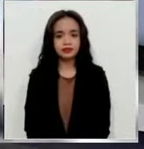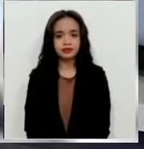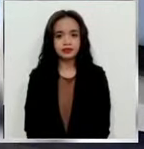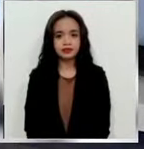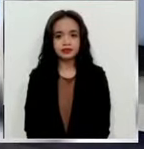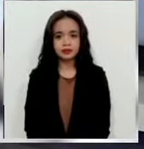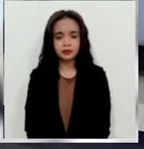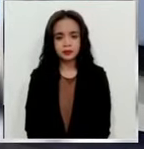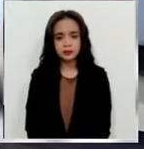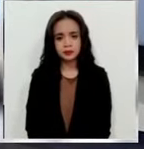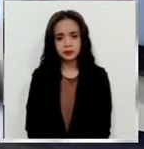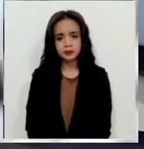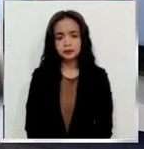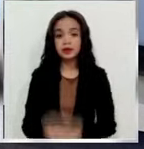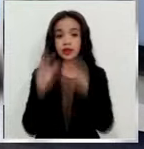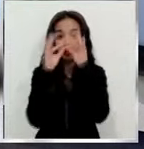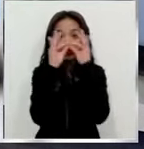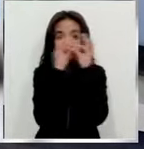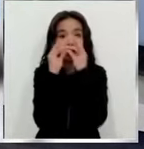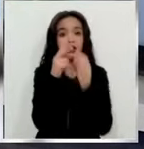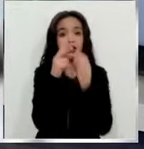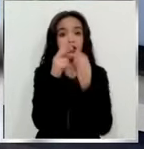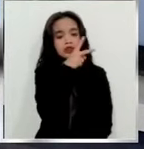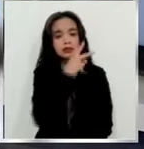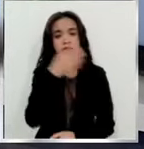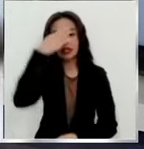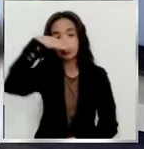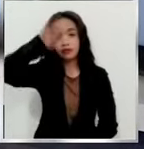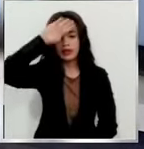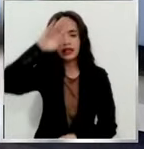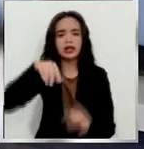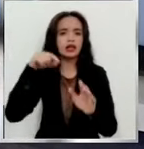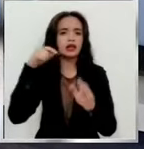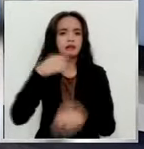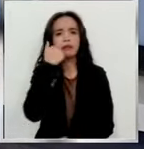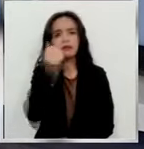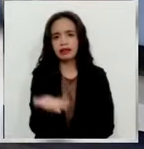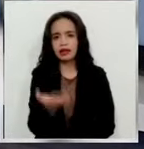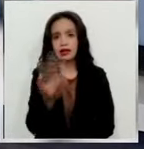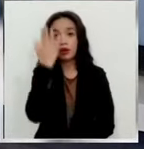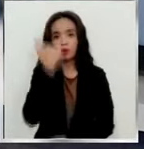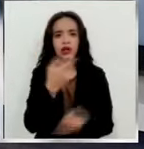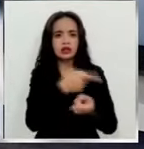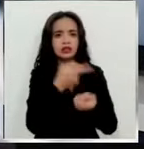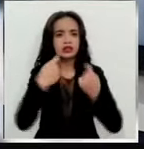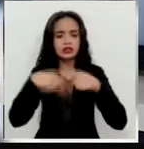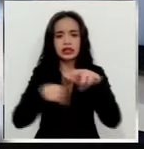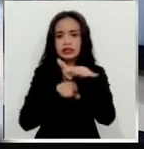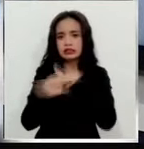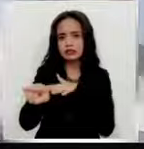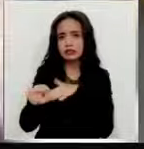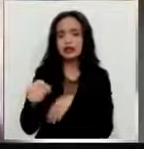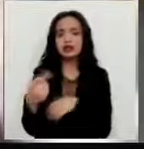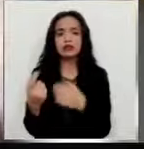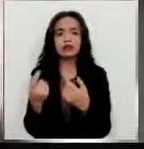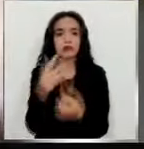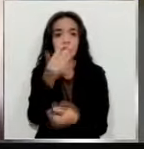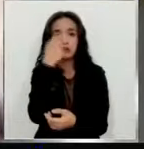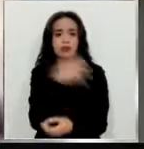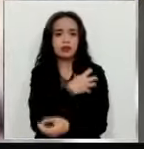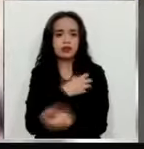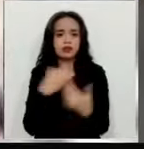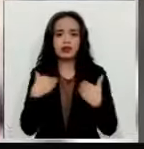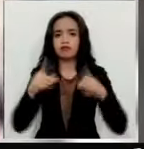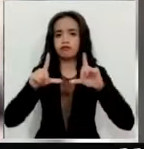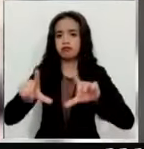Patay ang isang drug suspect sa Bacoor, Cavite matapos daw tangkaing tumakas sa mga pulis na nagaay ng arrest warrant. Kitang nakipaggabulan pa ang